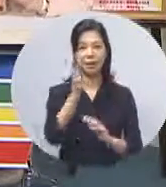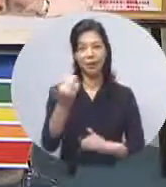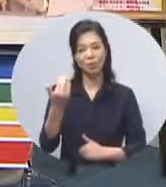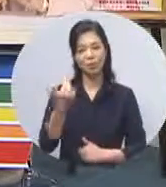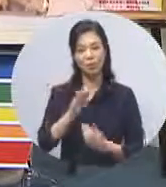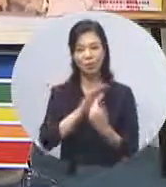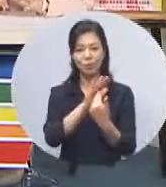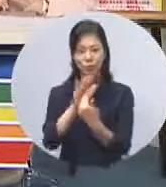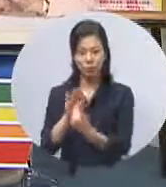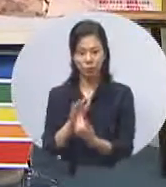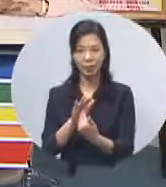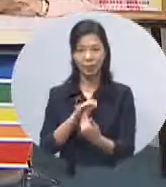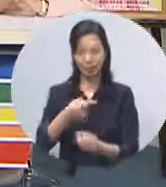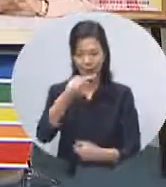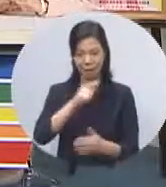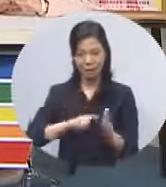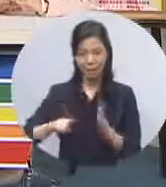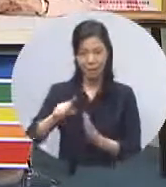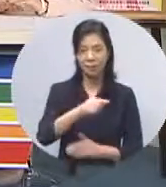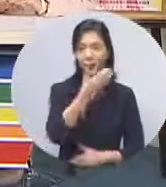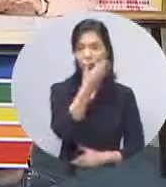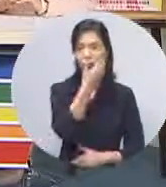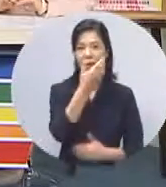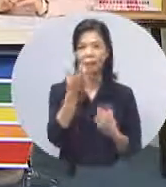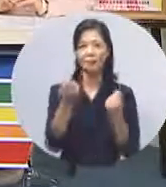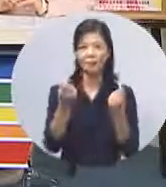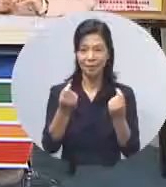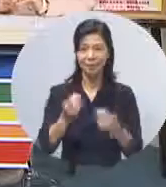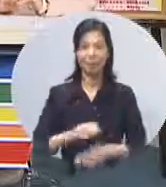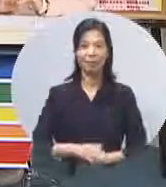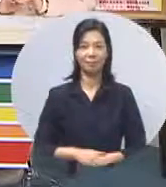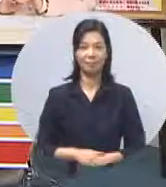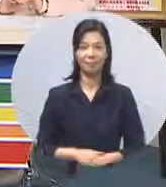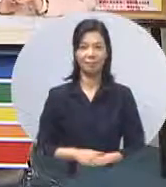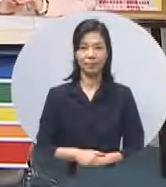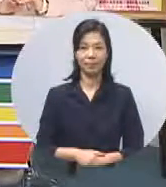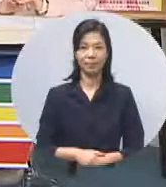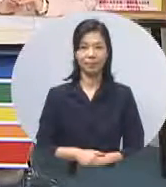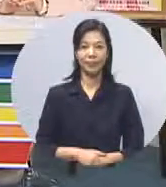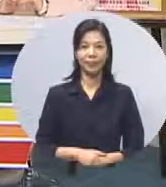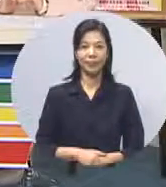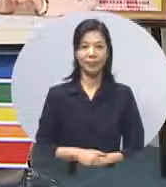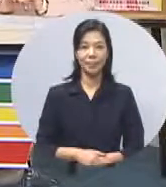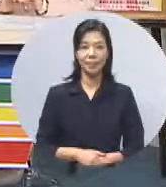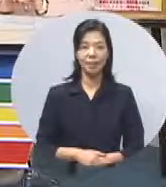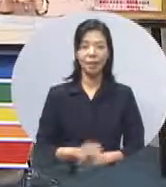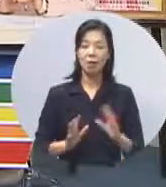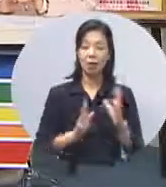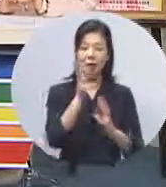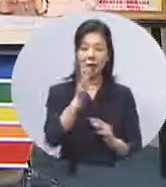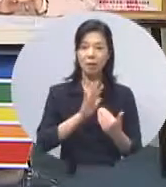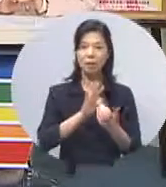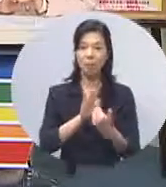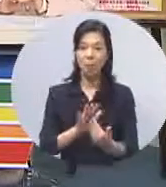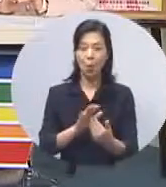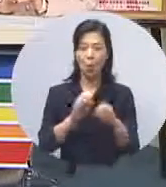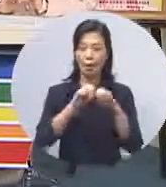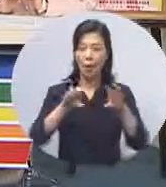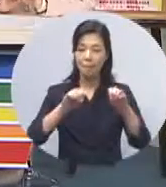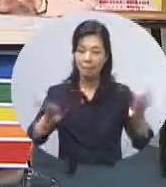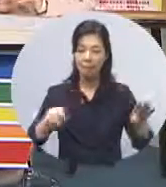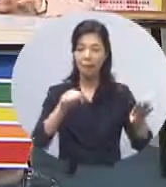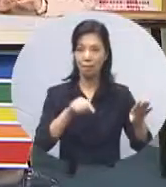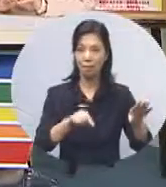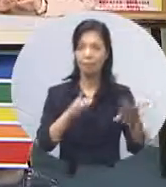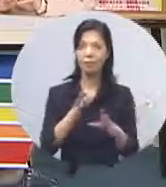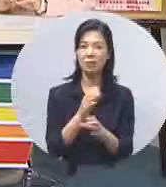が第一優先ということなんですね。 はい、 さて先ほどお話にもありました火災予防キャンペーンなんですが、